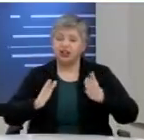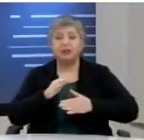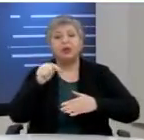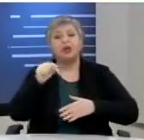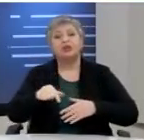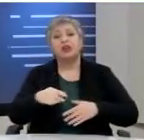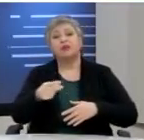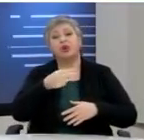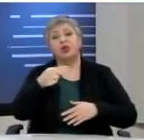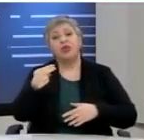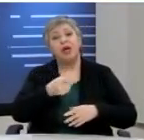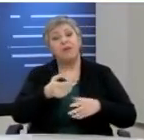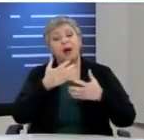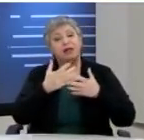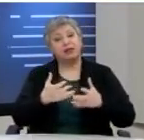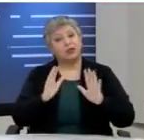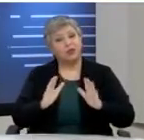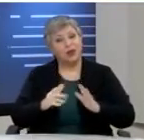κρίσιμο εθνικό θέμα.